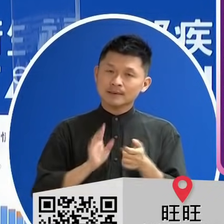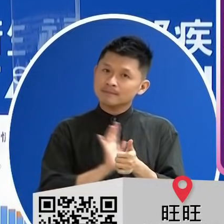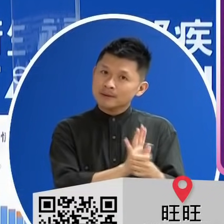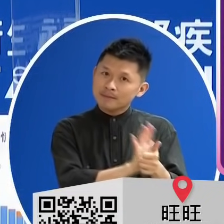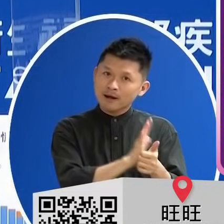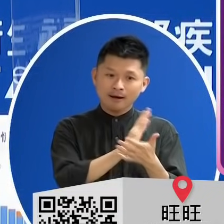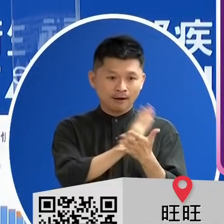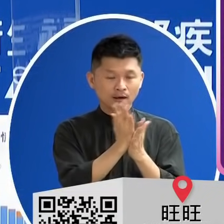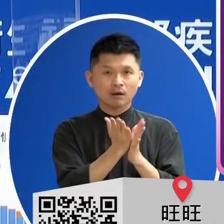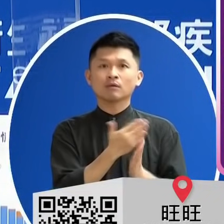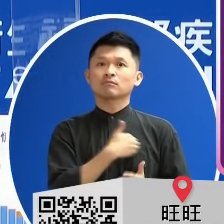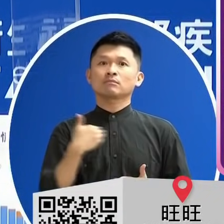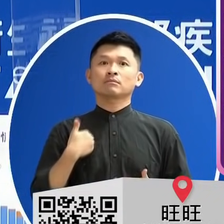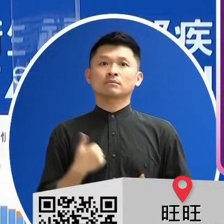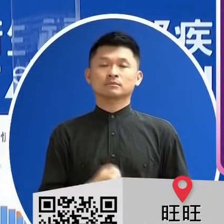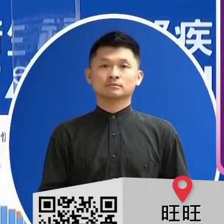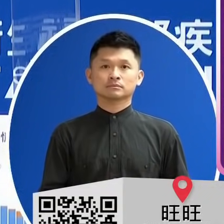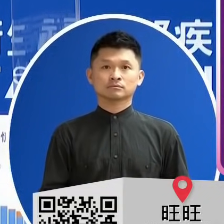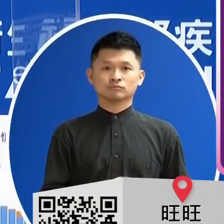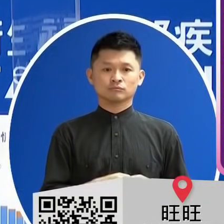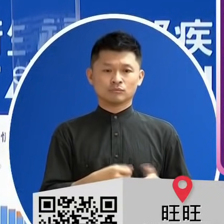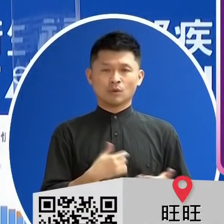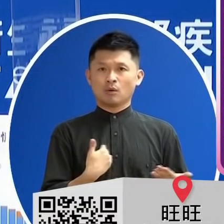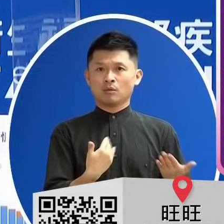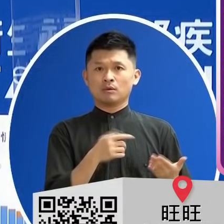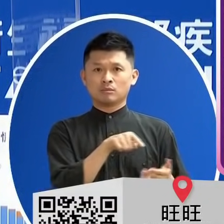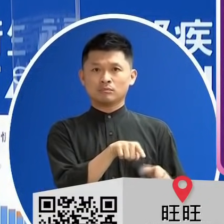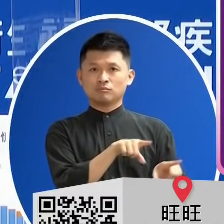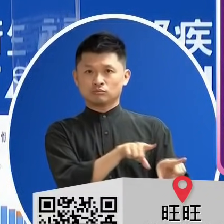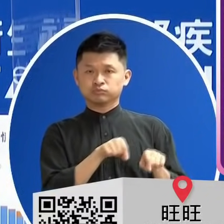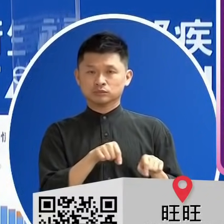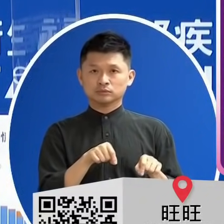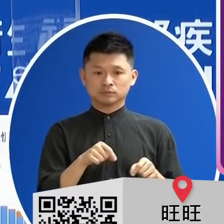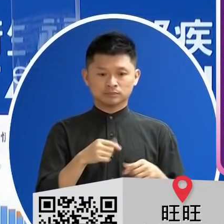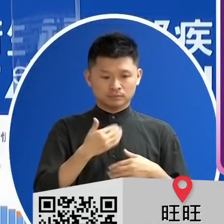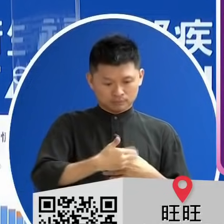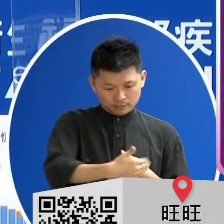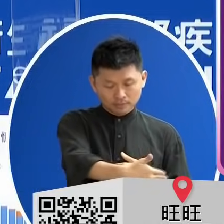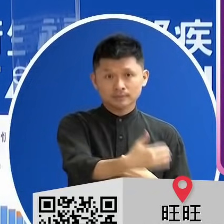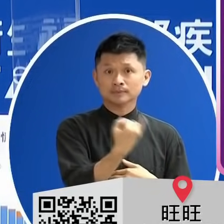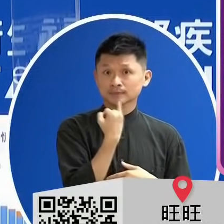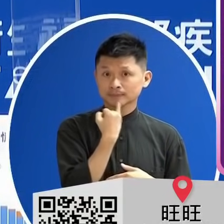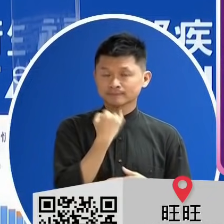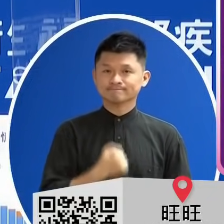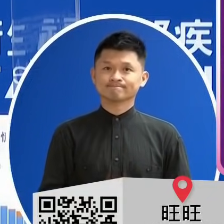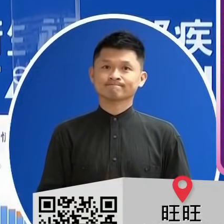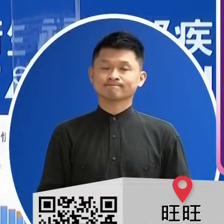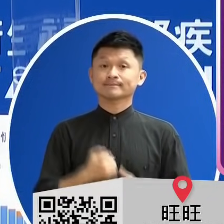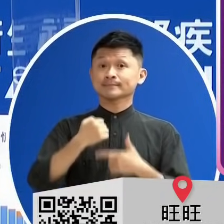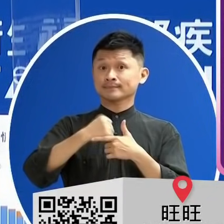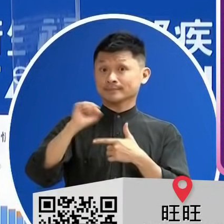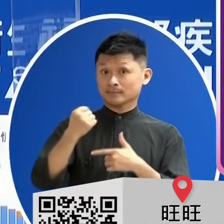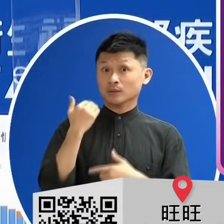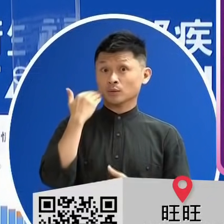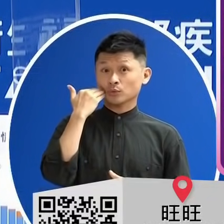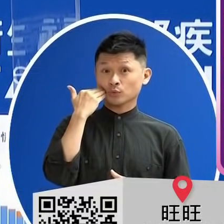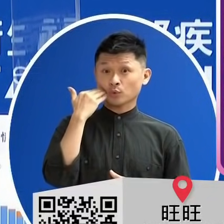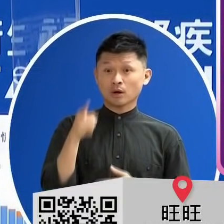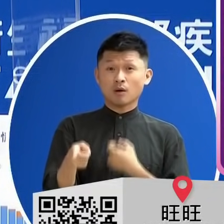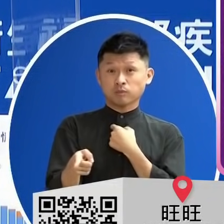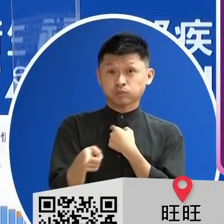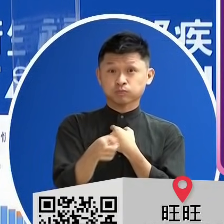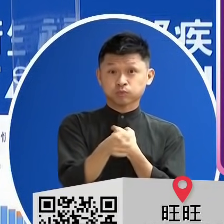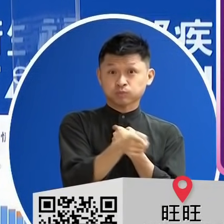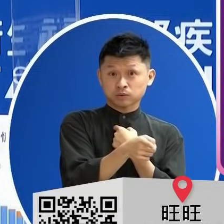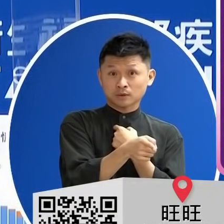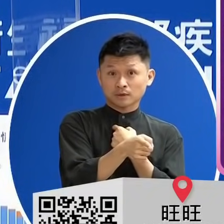也好，那才有办法有一个具体的方案可以来进行。好，所以我还是建议，就是说如果有这样的需要，